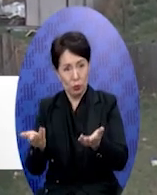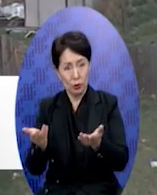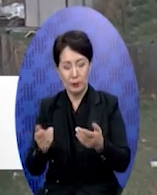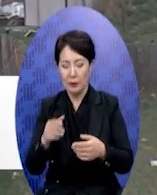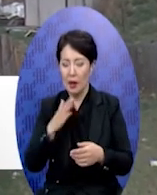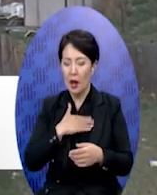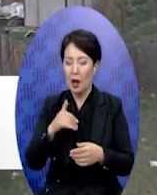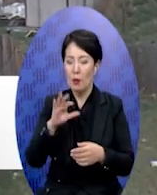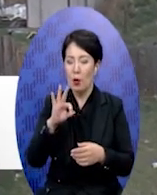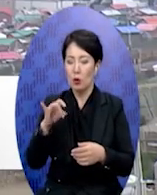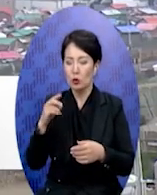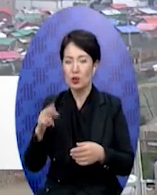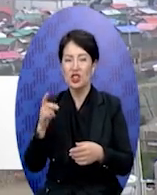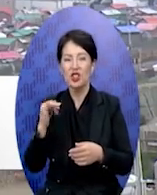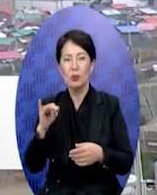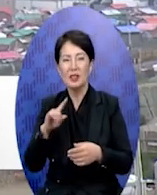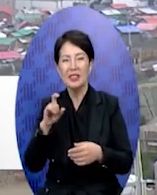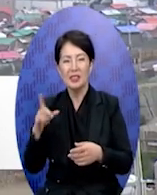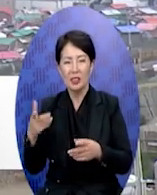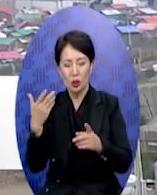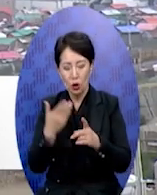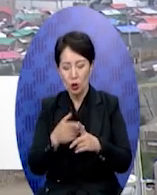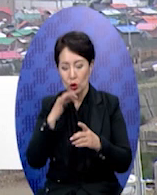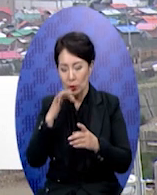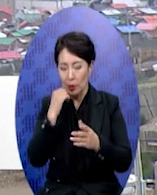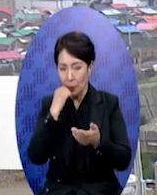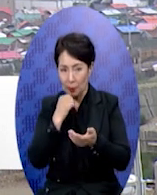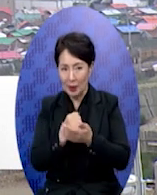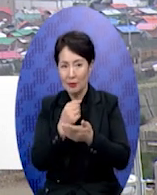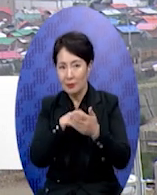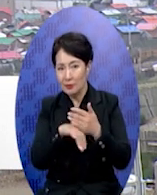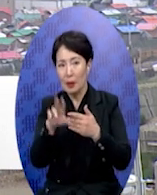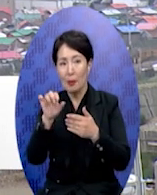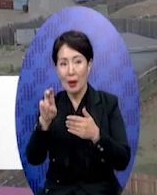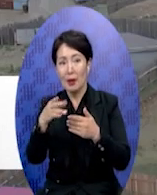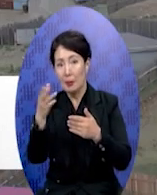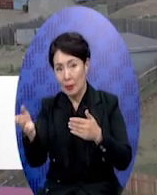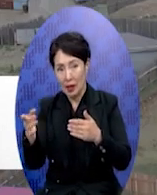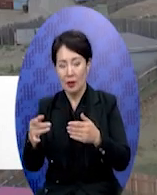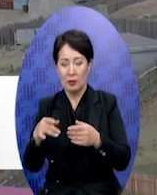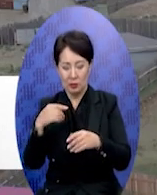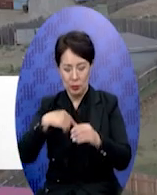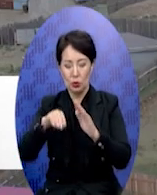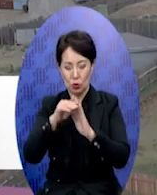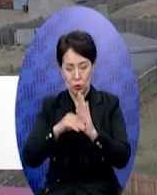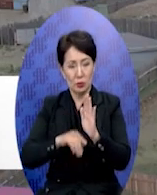сууцанд ипотекийн зээл олгох зөвлөмжөө батлаад банкудад хүргүүлсэн өдрөөс энэхүү журам хэрэгжиж эхлэх